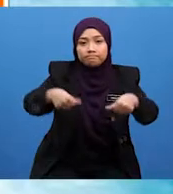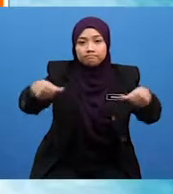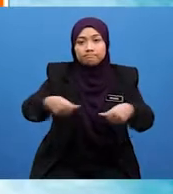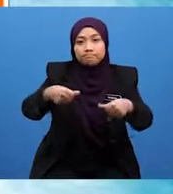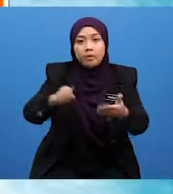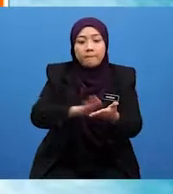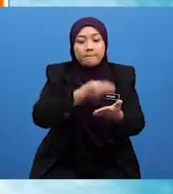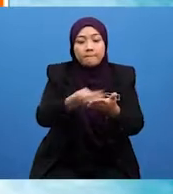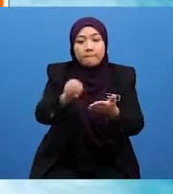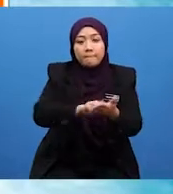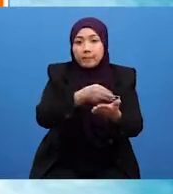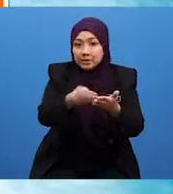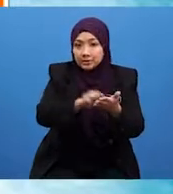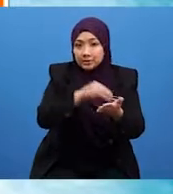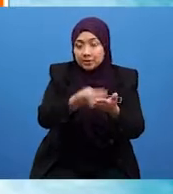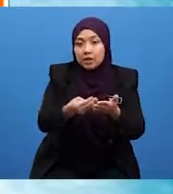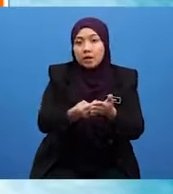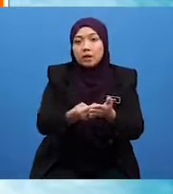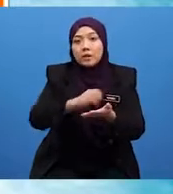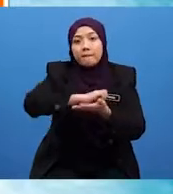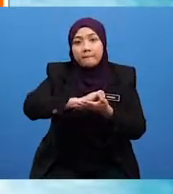betik dan sebagainya.